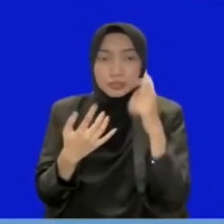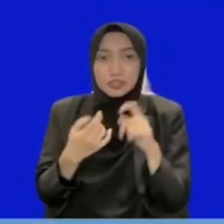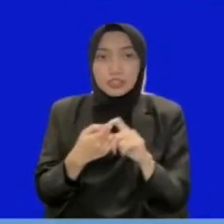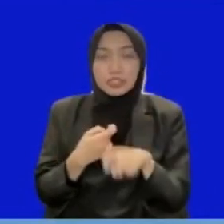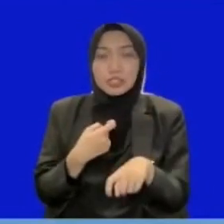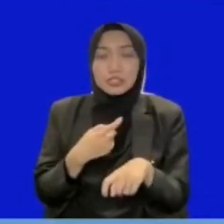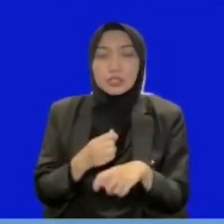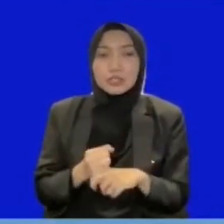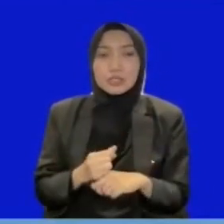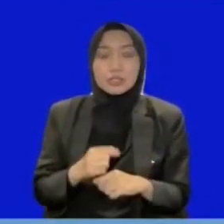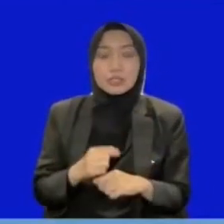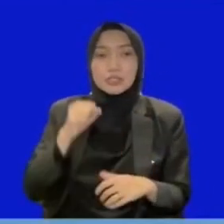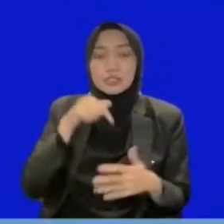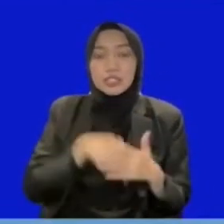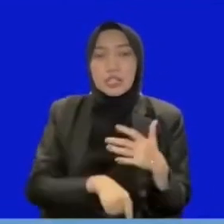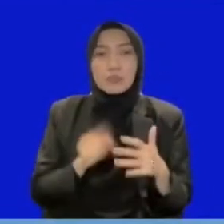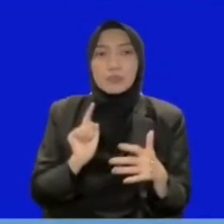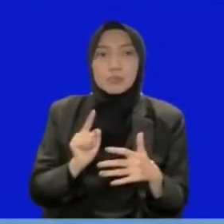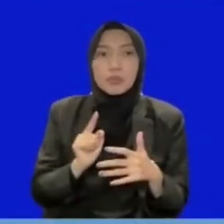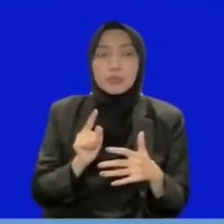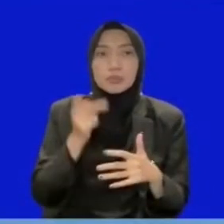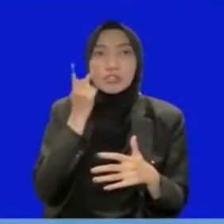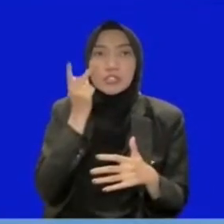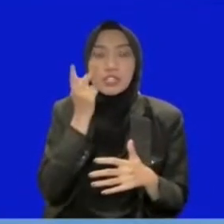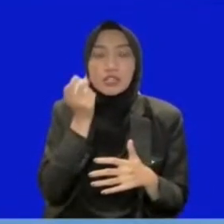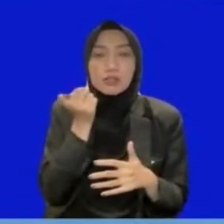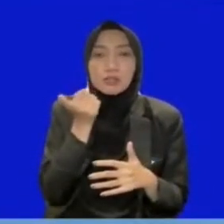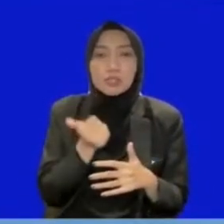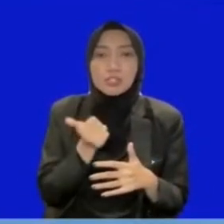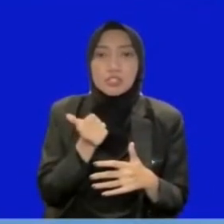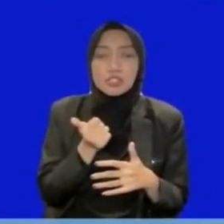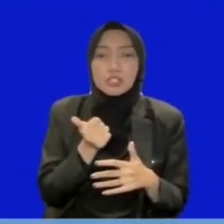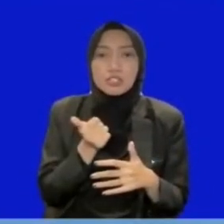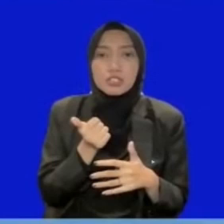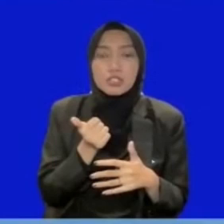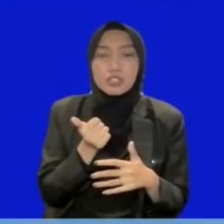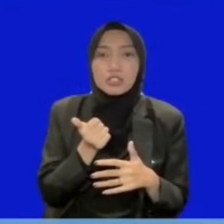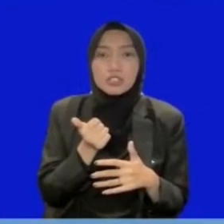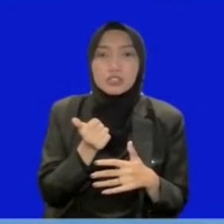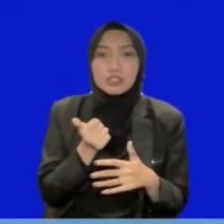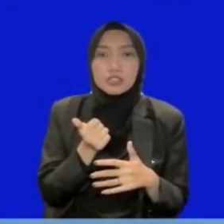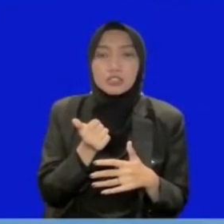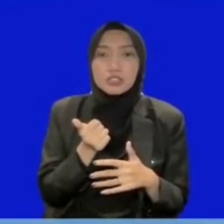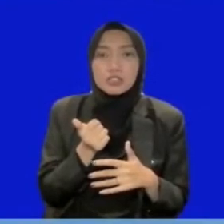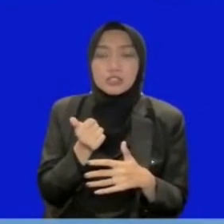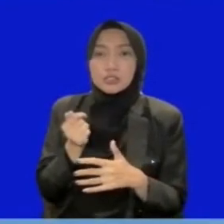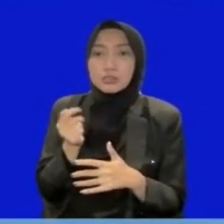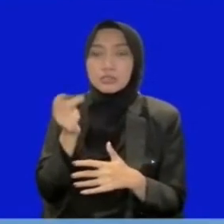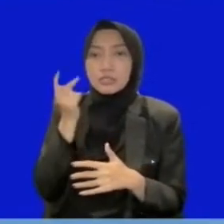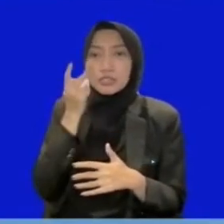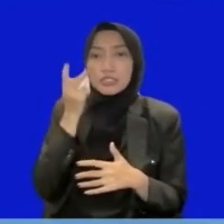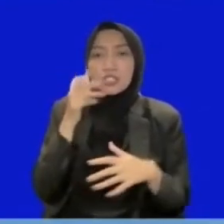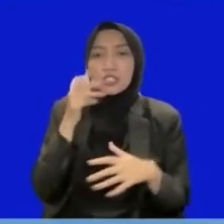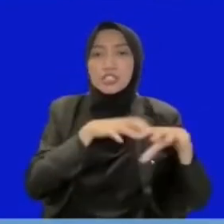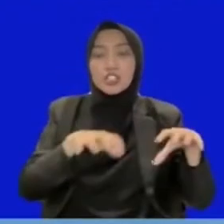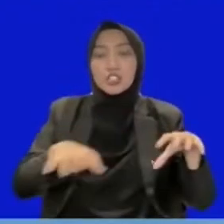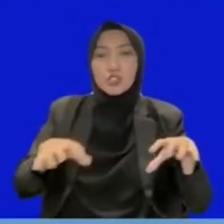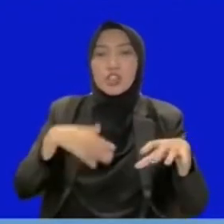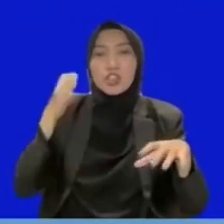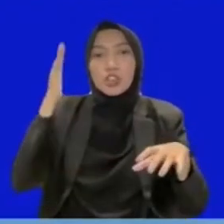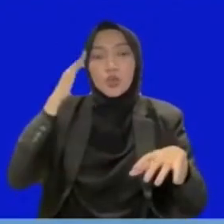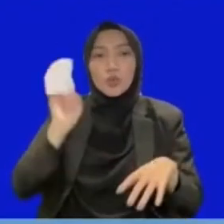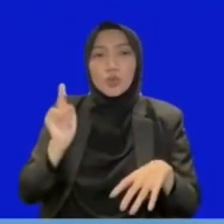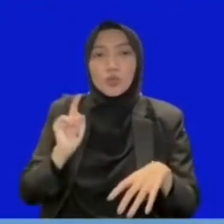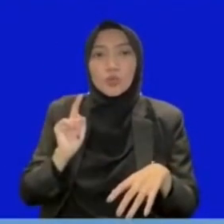kriteria tersebut supaya kita bisa jaga. Tadi katanya ini ya Pak Ruli, para penjaga OUV ya. Nah, kita harus tahu dulu apa sih